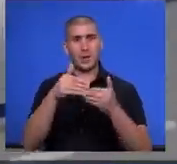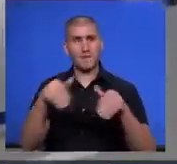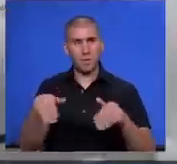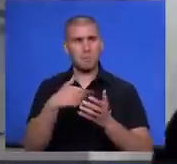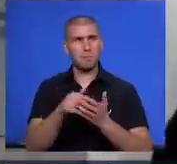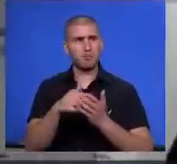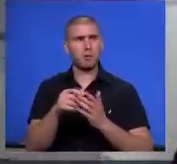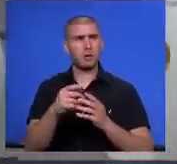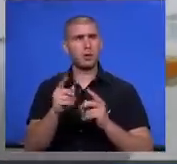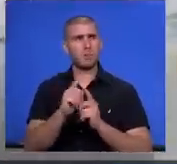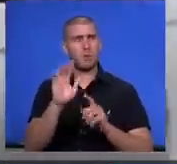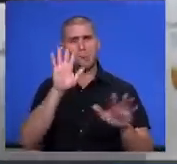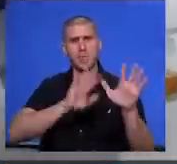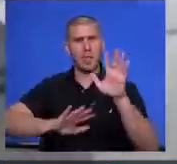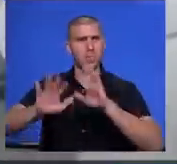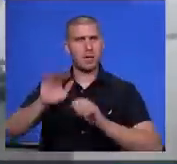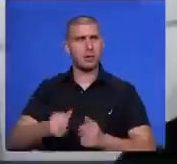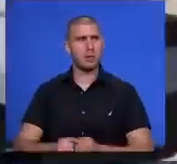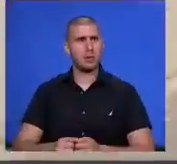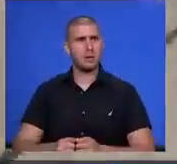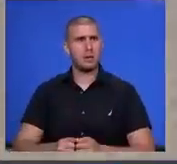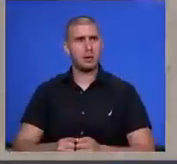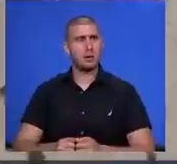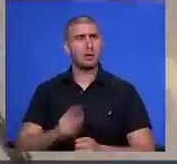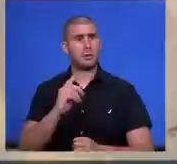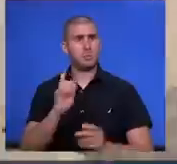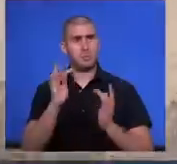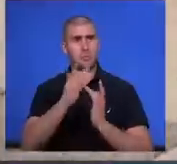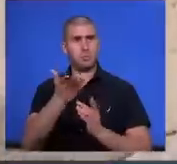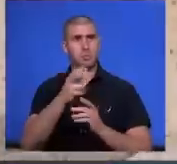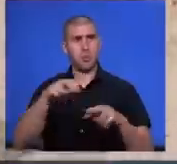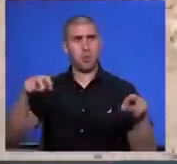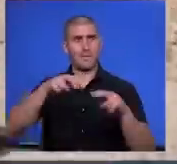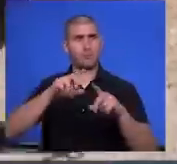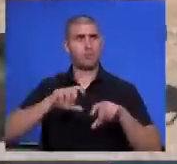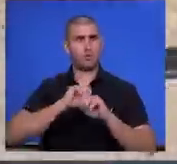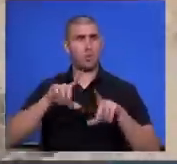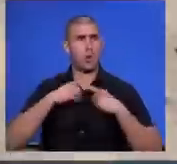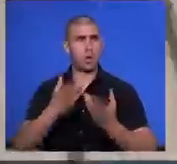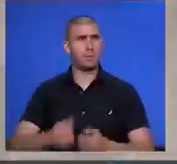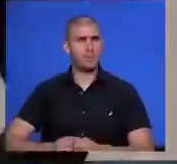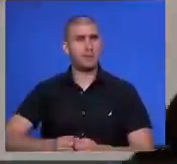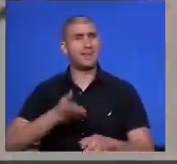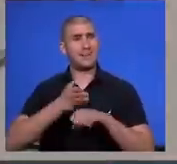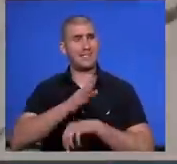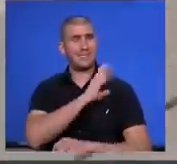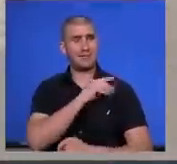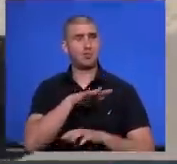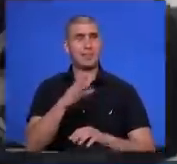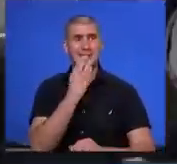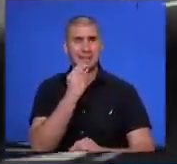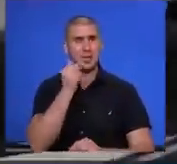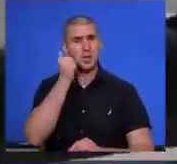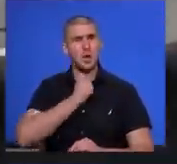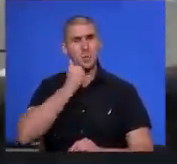ממשיכה להיות מתעתעת. הנה, מול הפנים שלנו, שידור חי. כניסת פלסטינים לשטח ישראל היא